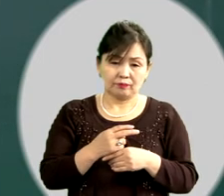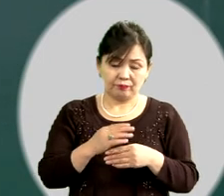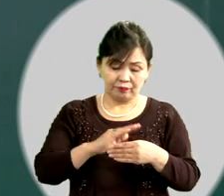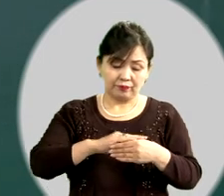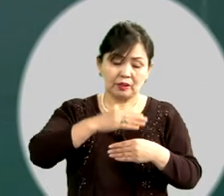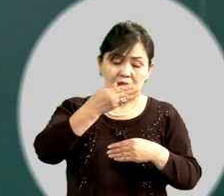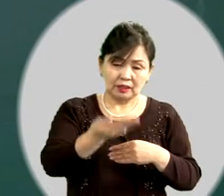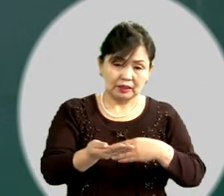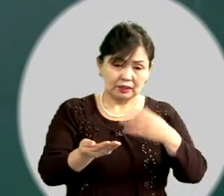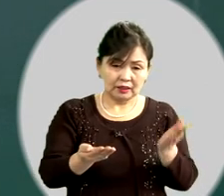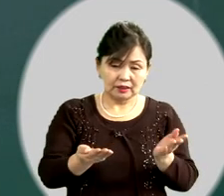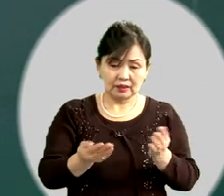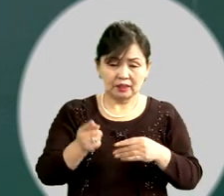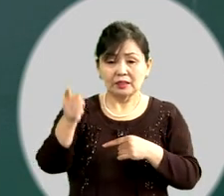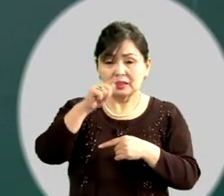Дэлгэсийн талбай хэмжээ.